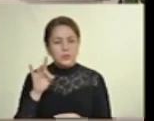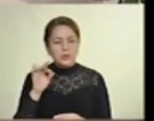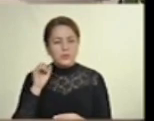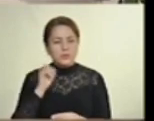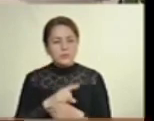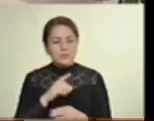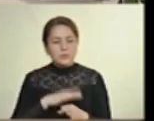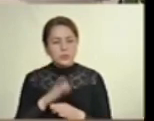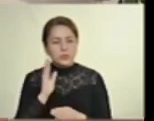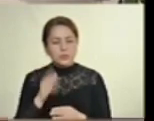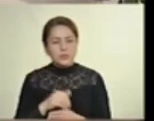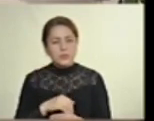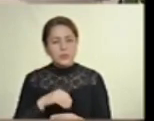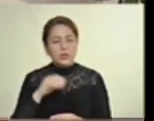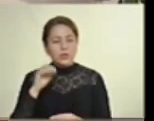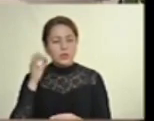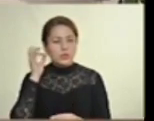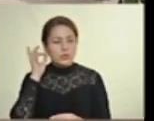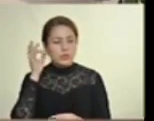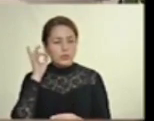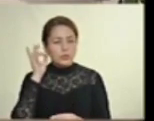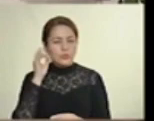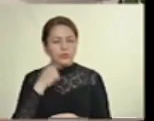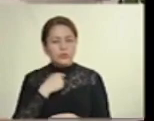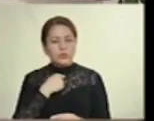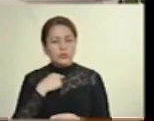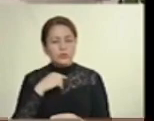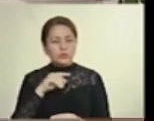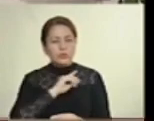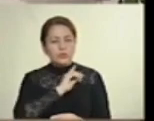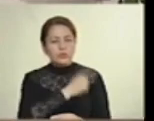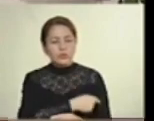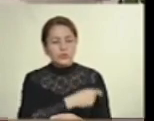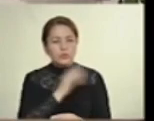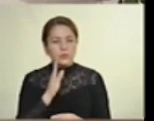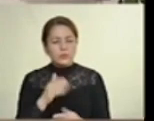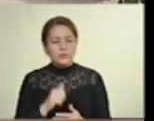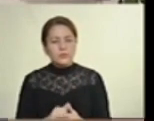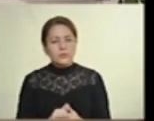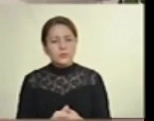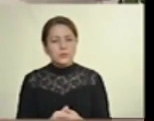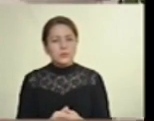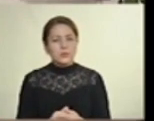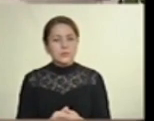Ya'ni tovushni kuchaytirish vazifasini bajaradi.